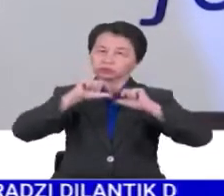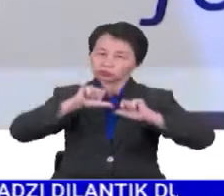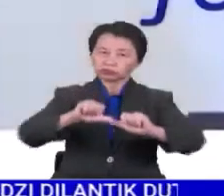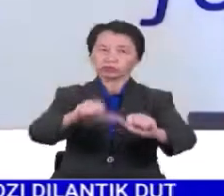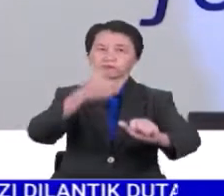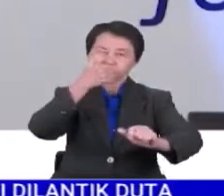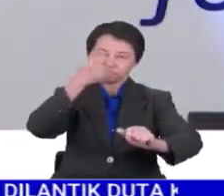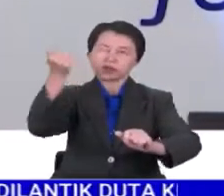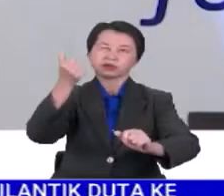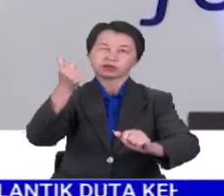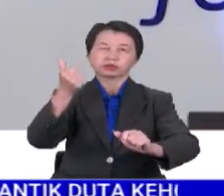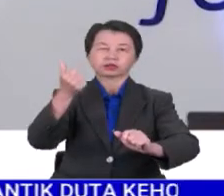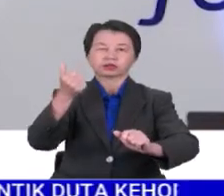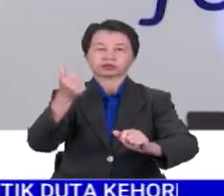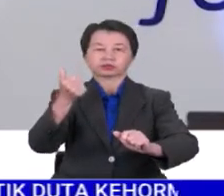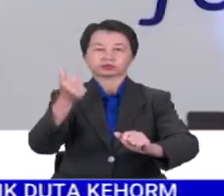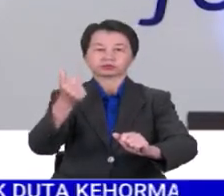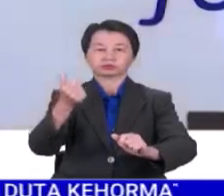diamalkan.